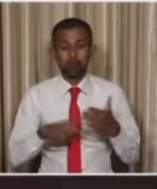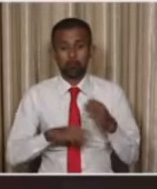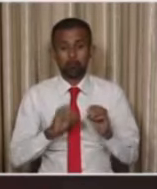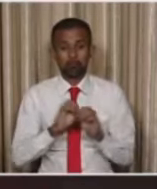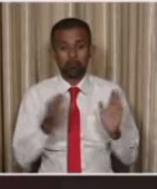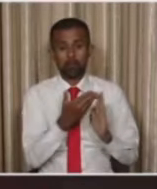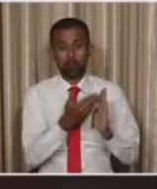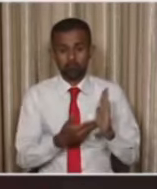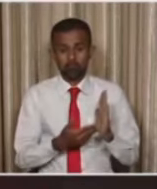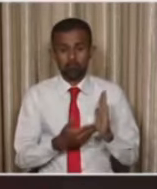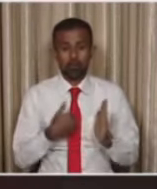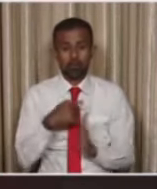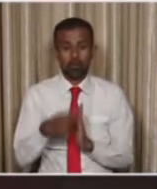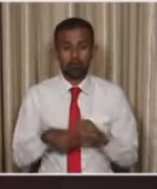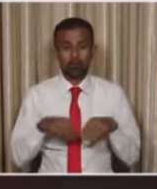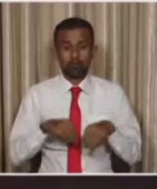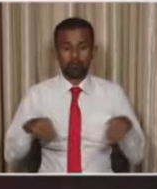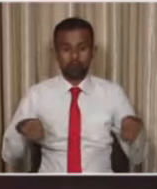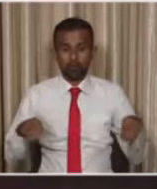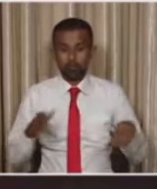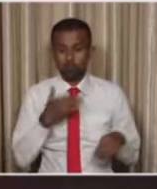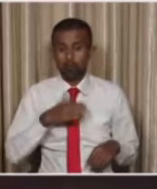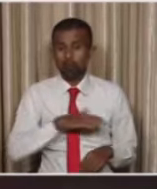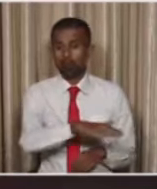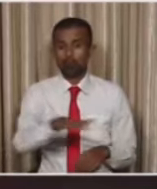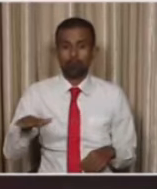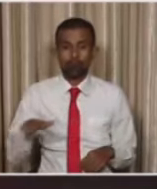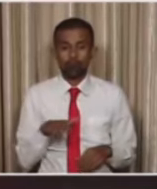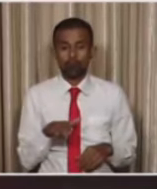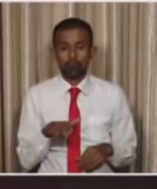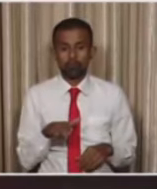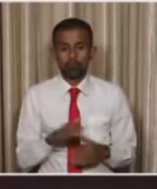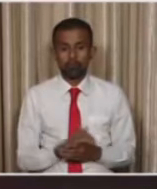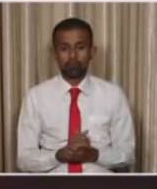තියෙනවා අපේ රටේ වගා කළ හැකි ඉඩම් වලින්